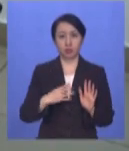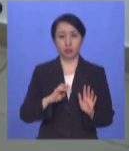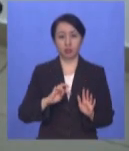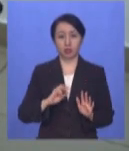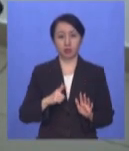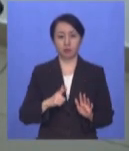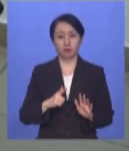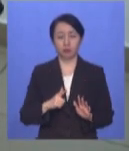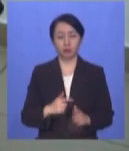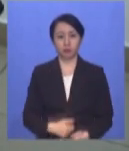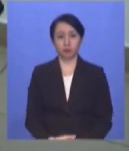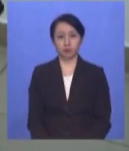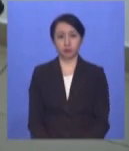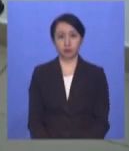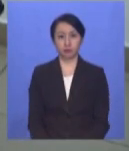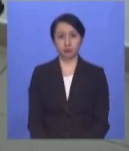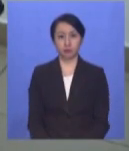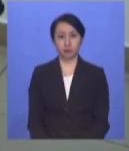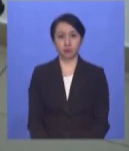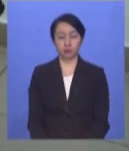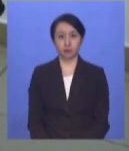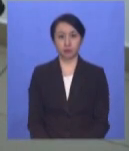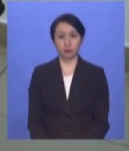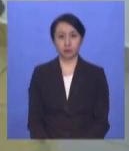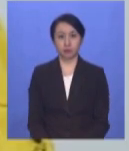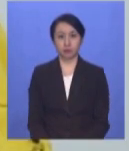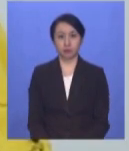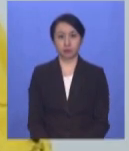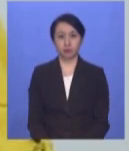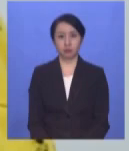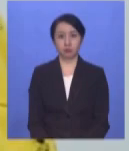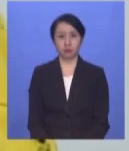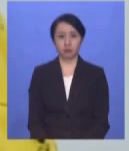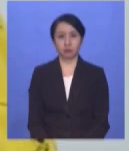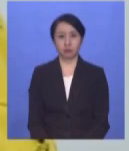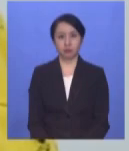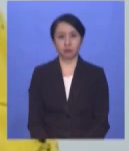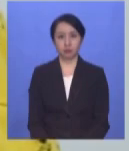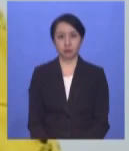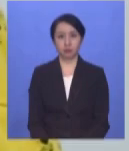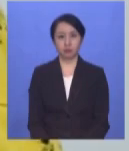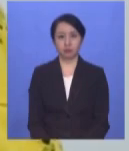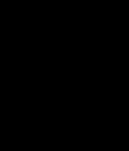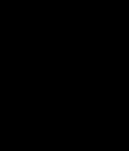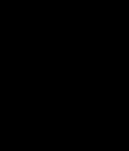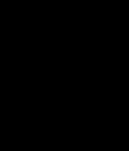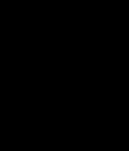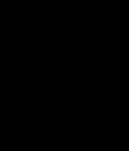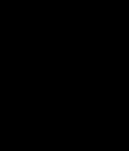миллиона тенге. Камиля Хамидуллина, Алихан Жаксыбаев, Жансая Каипова, Адиль Нуржанов, служба новостей.